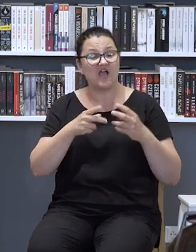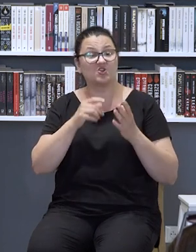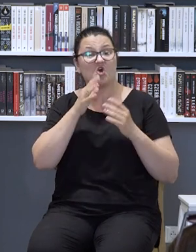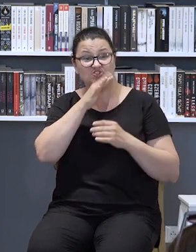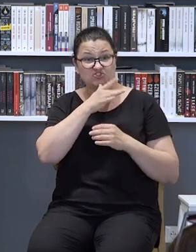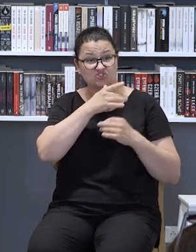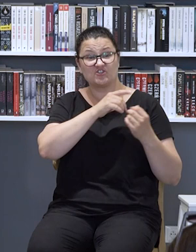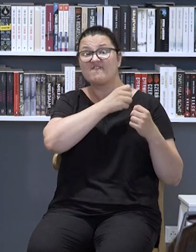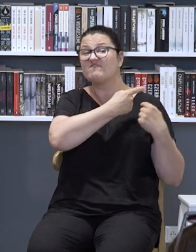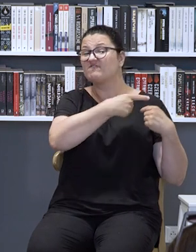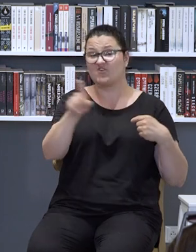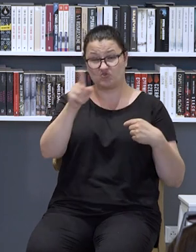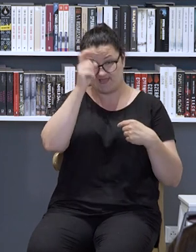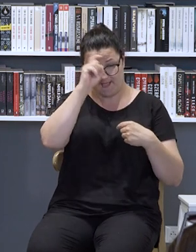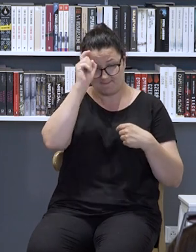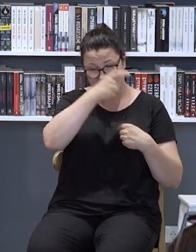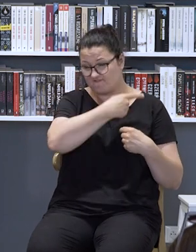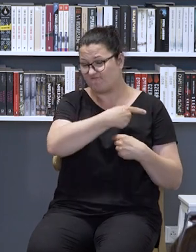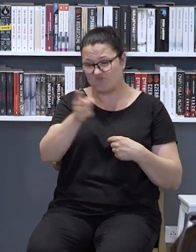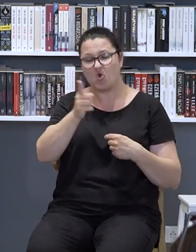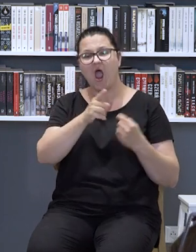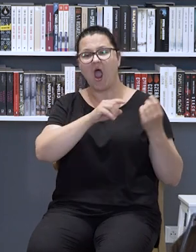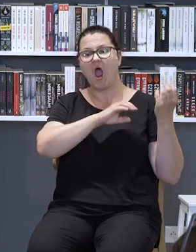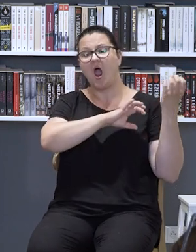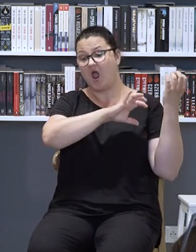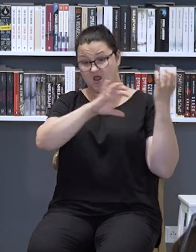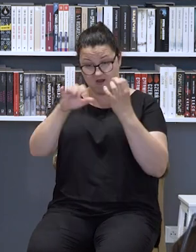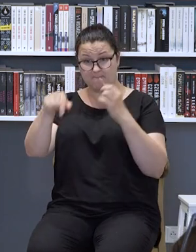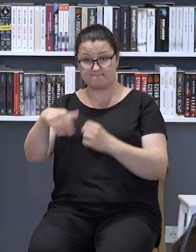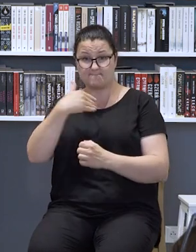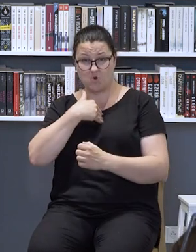wyrzuceni z Niemiec, ale nie było żadnej